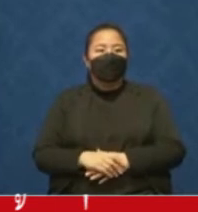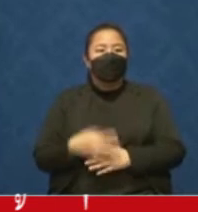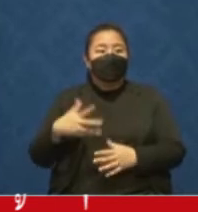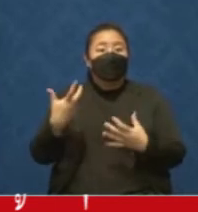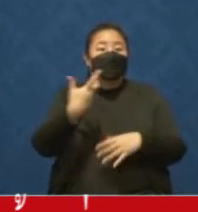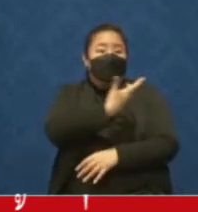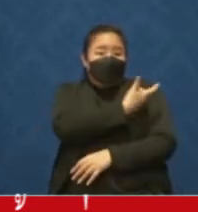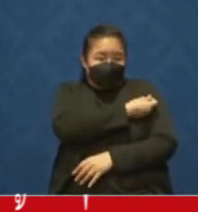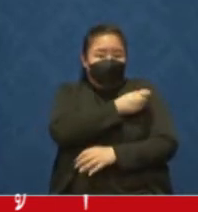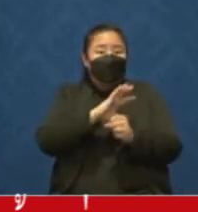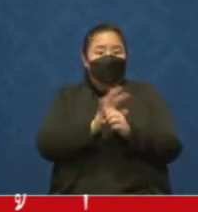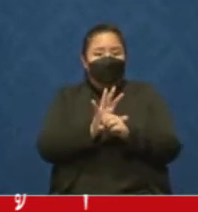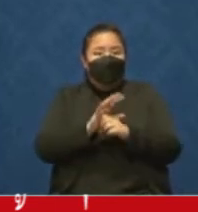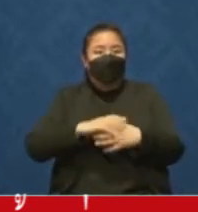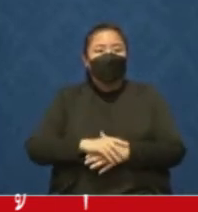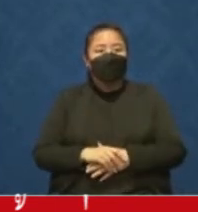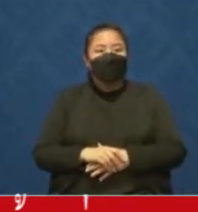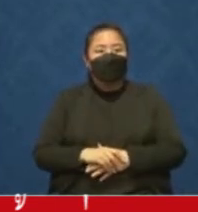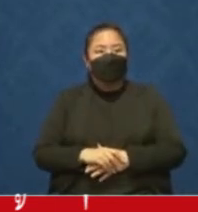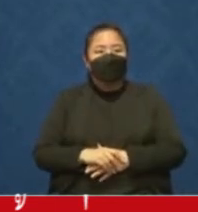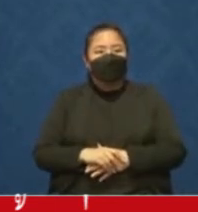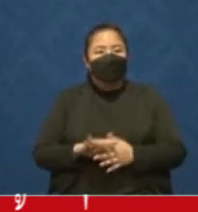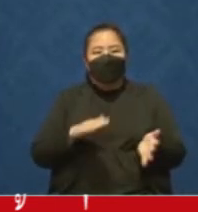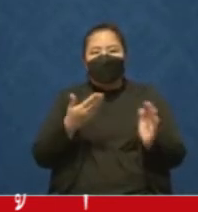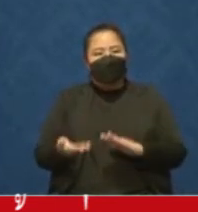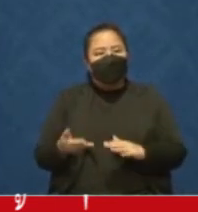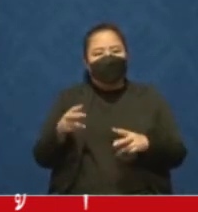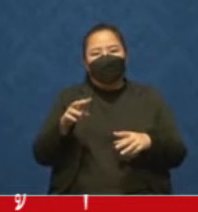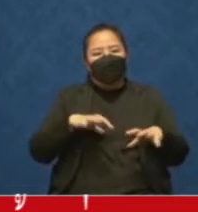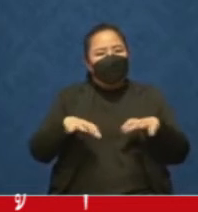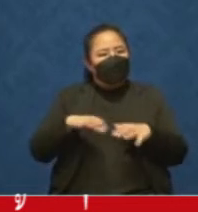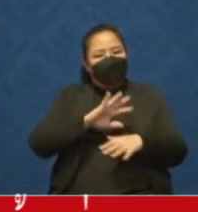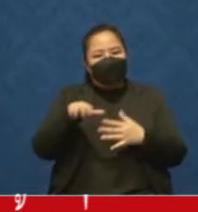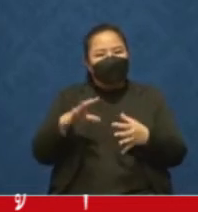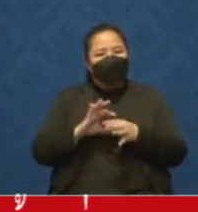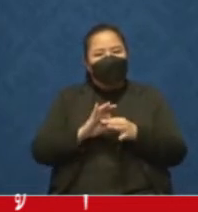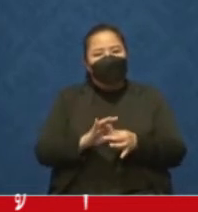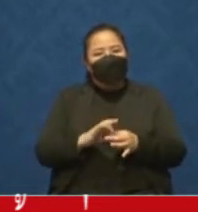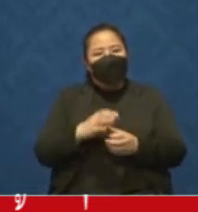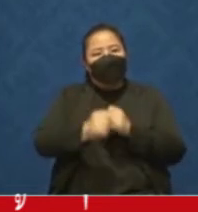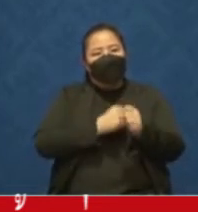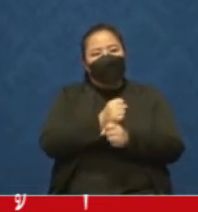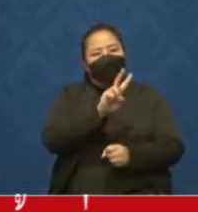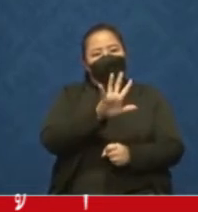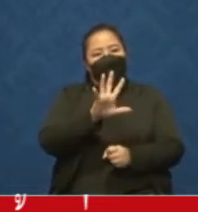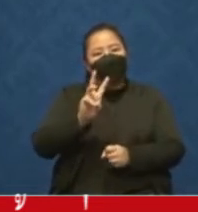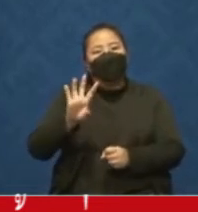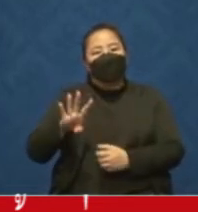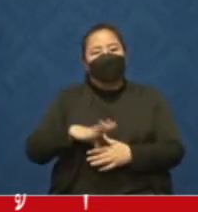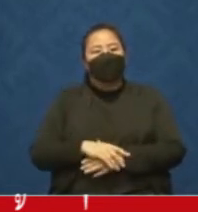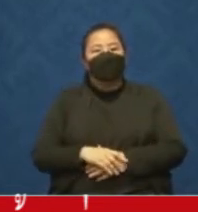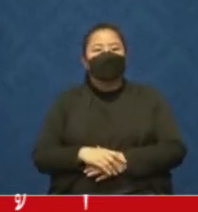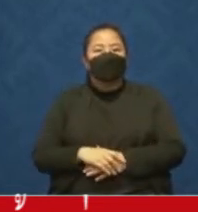โควิดนะครับถือเปมหากาฟความล้มเหลวในการบริหารจัดการโควิดปี 2,564